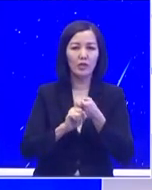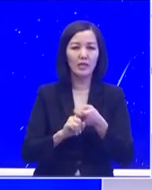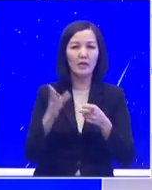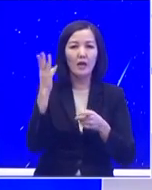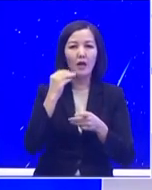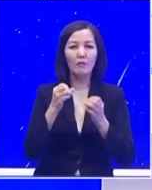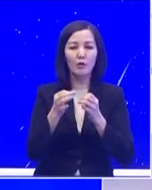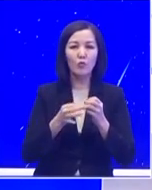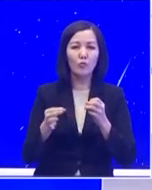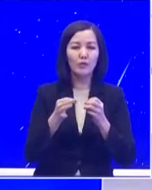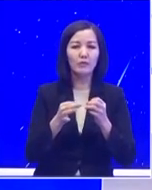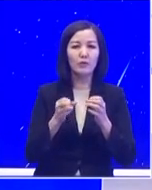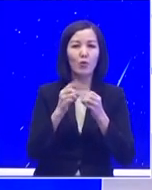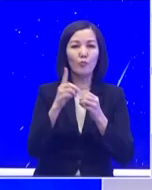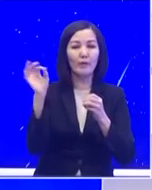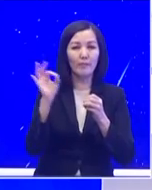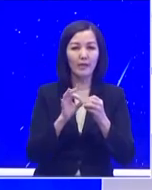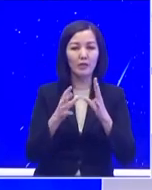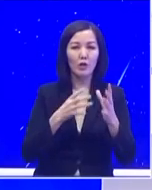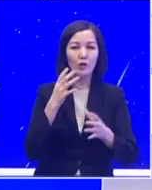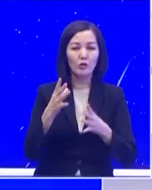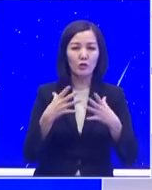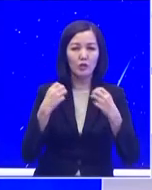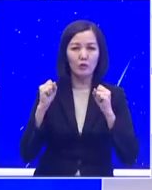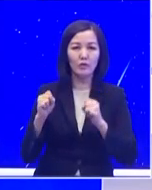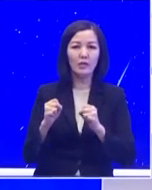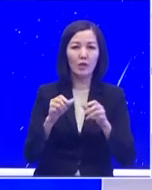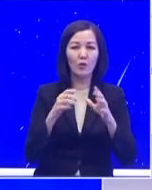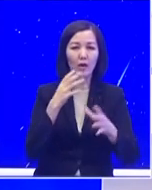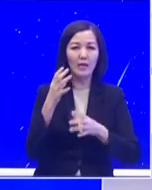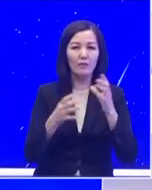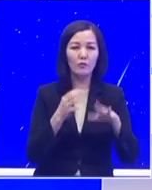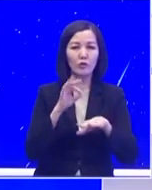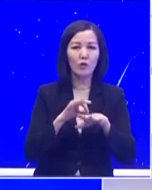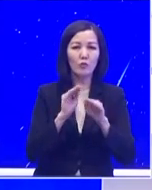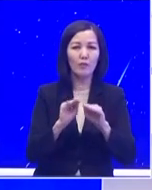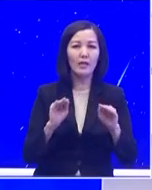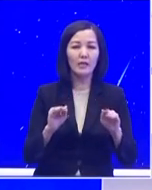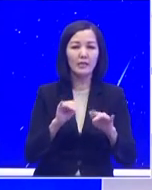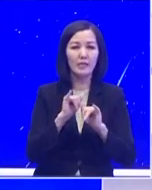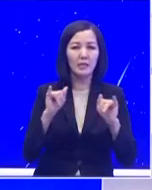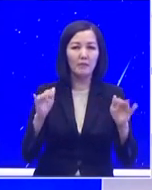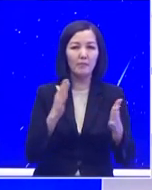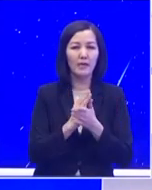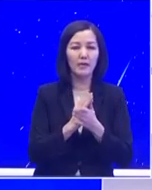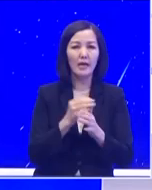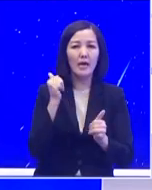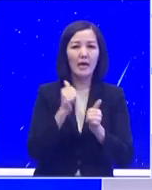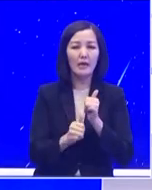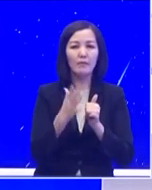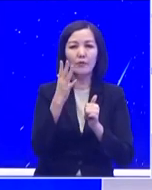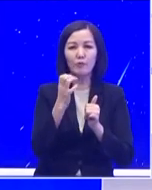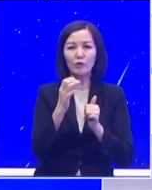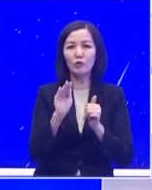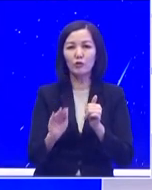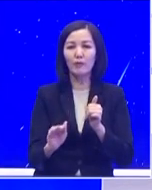облысында. Дүниежүзілік денсаулық сақтау ұйымы сарапшыларының айтуынша, әлем бойынша бұл ауру балалар арасында дендеп барады. Әрбір 500-ші